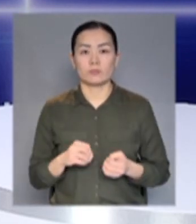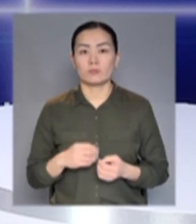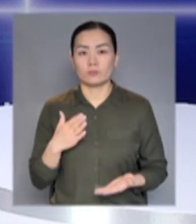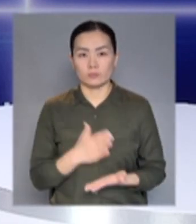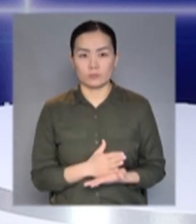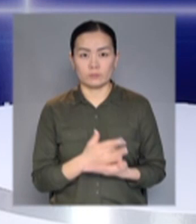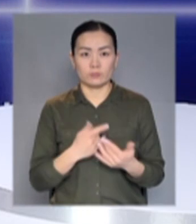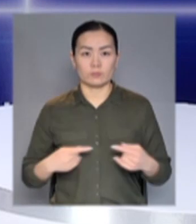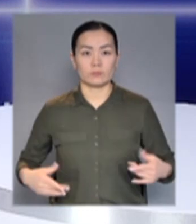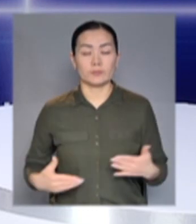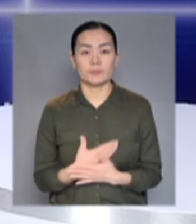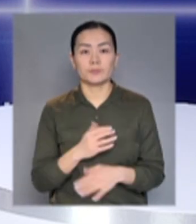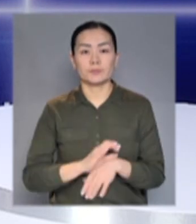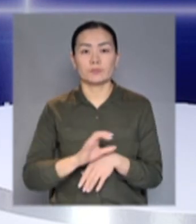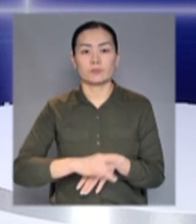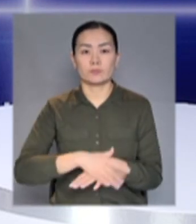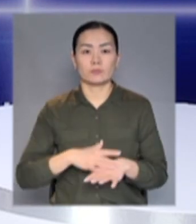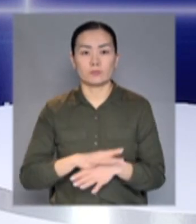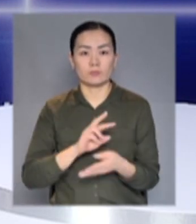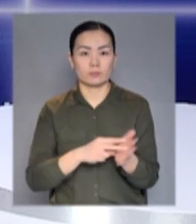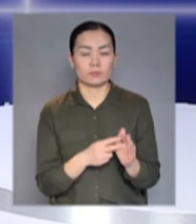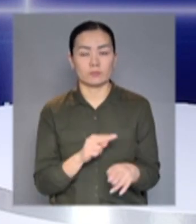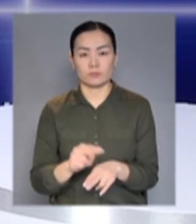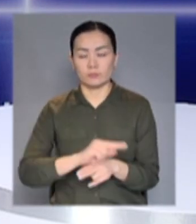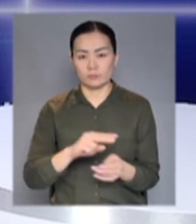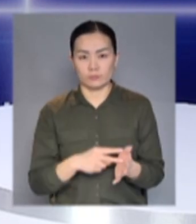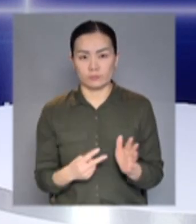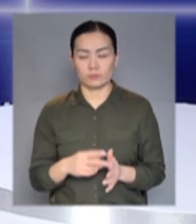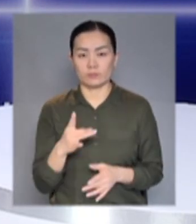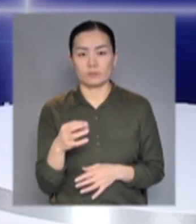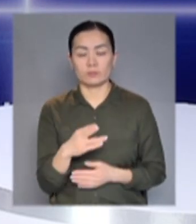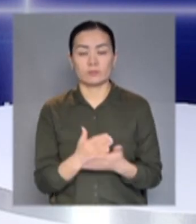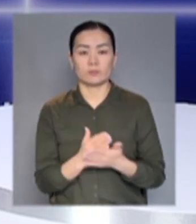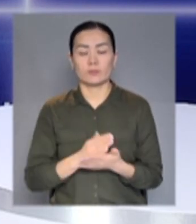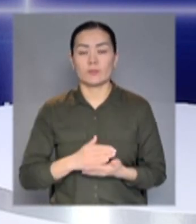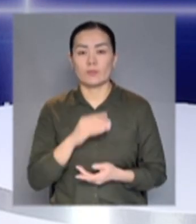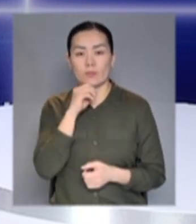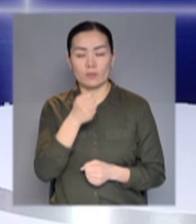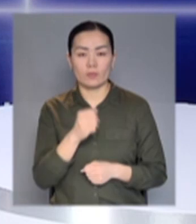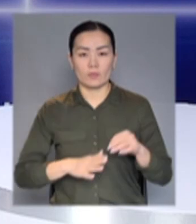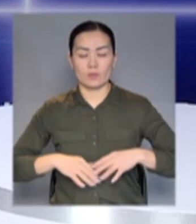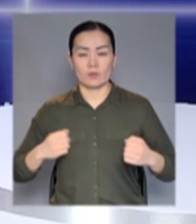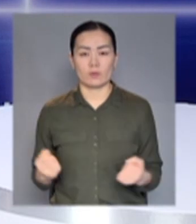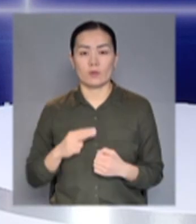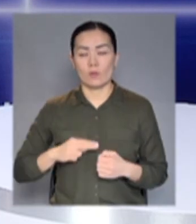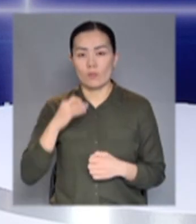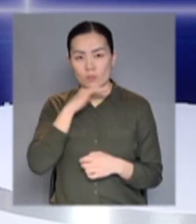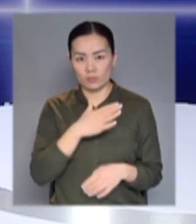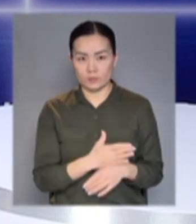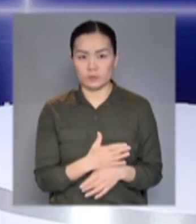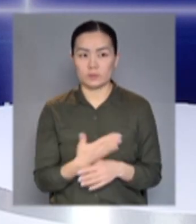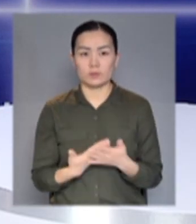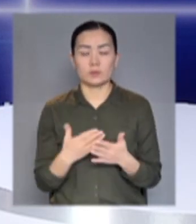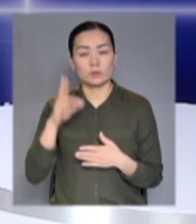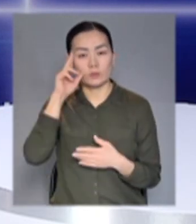емес. Түрлі хабарларды таратып, халыққа бағыт-бағдар беру жолында радио қызметкерлердің бақ саласына қосқан үлесі де көп.